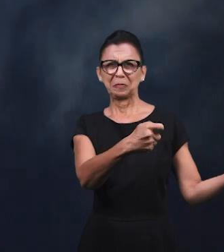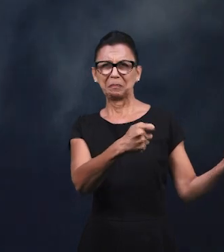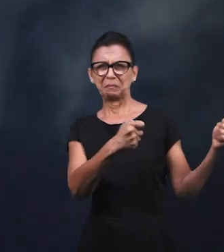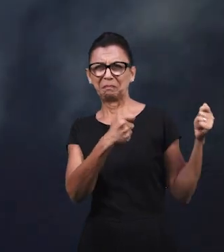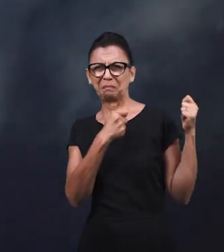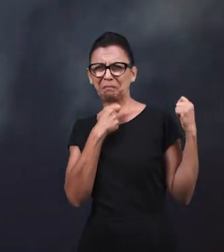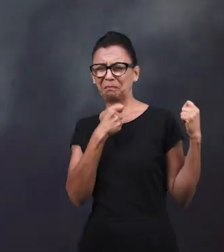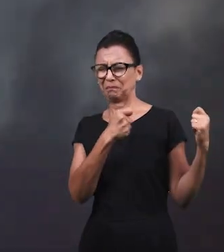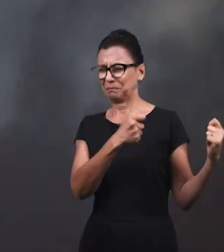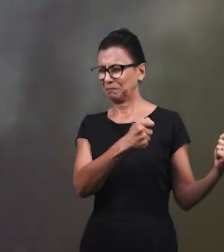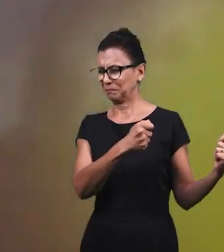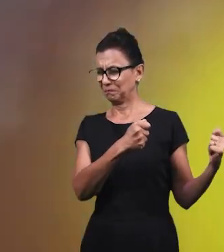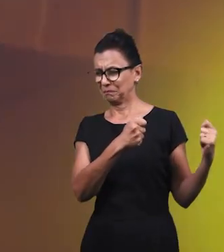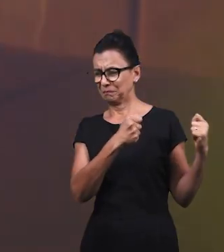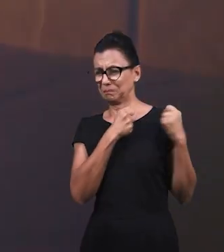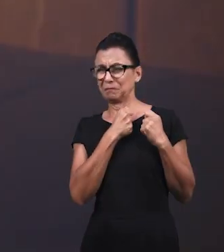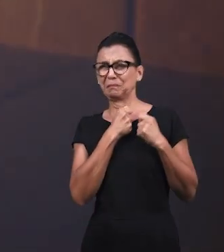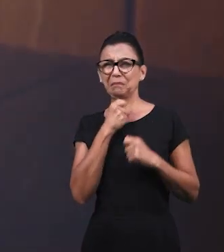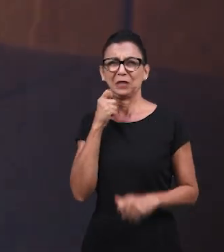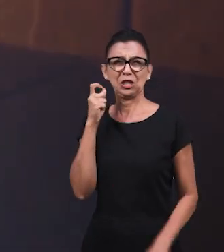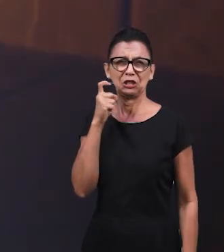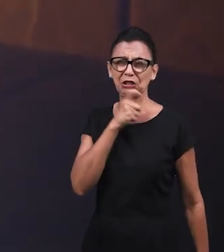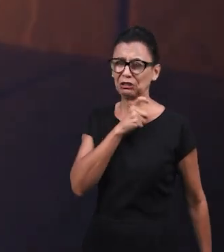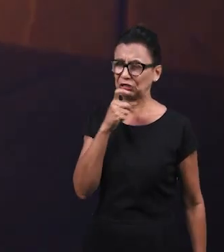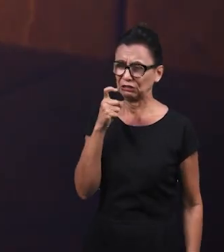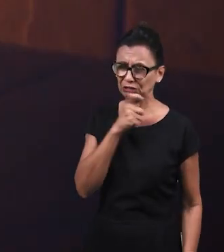своими негодными искушениями,